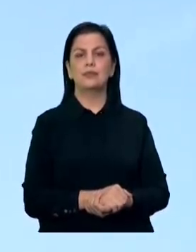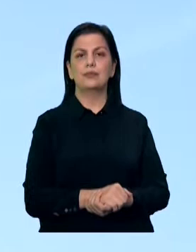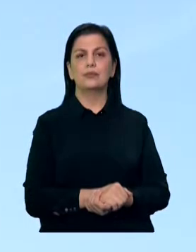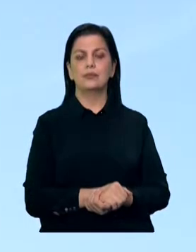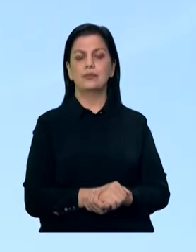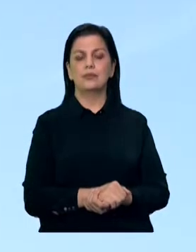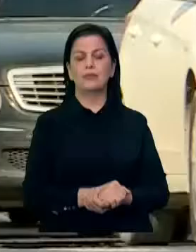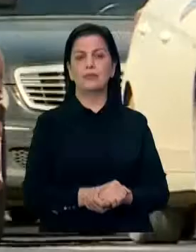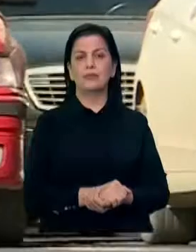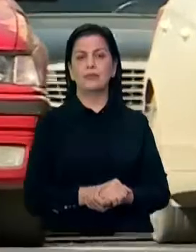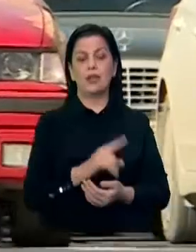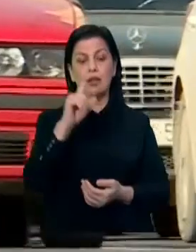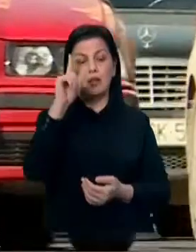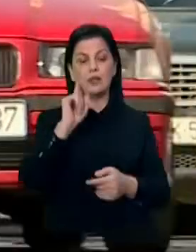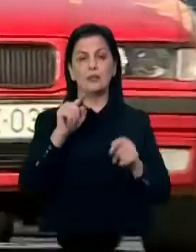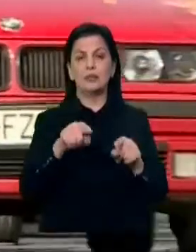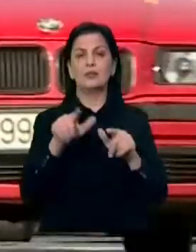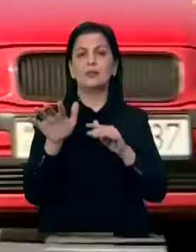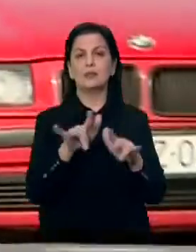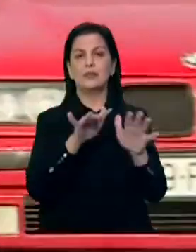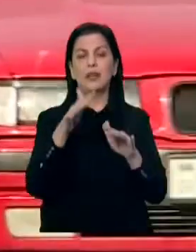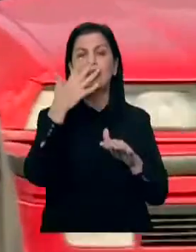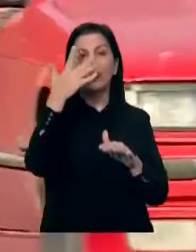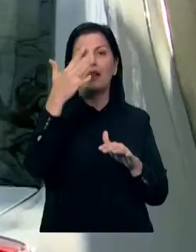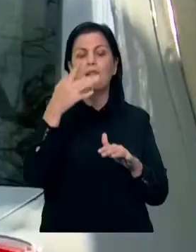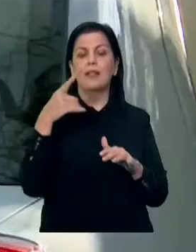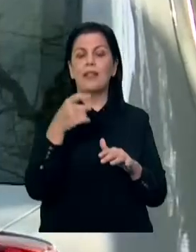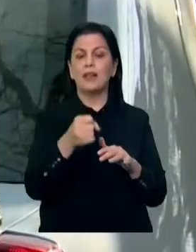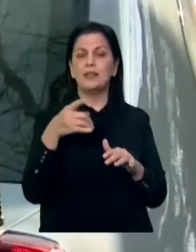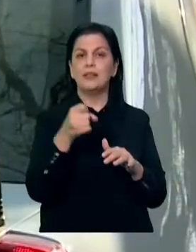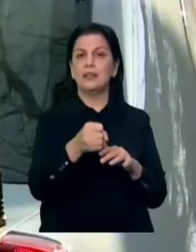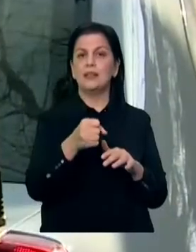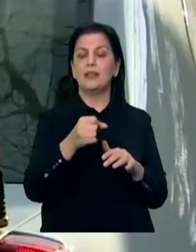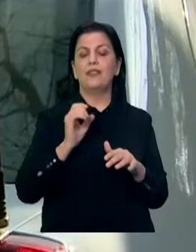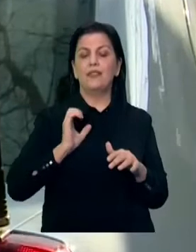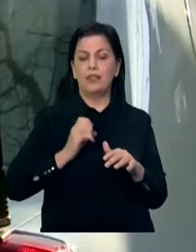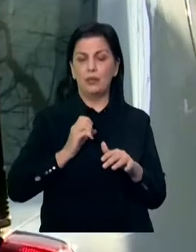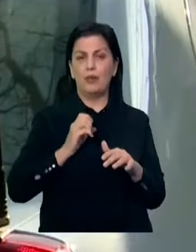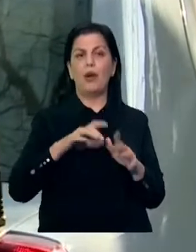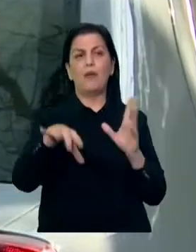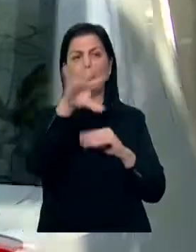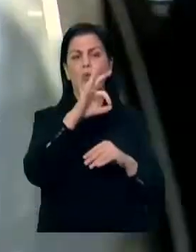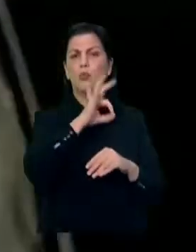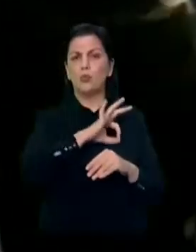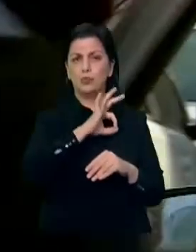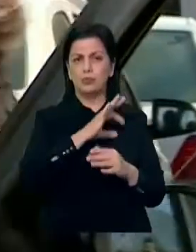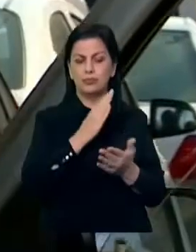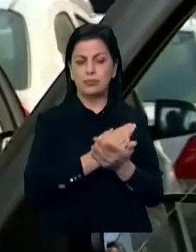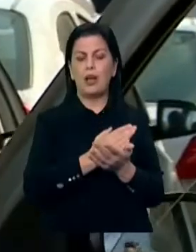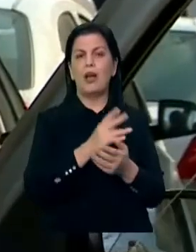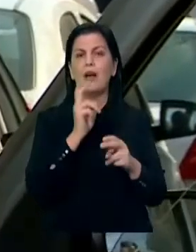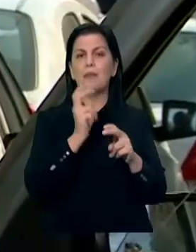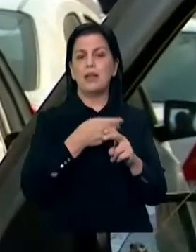Yəqin ki, çoxlarınız Azərbaycanda fəaliyyət göstərən xarici taksi şirkətlərinin xidmətindən istifadə edərkən, nağdsız ödəniş